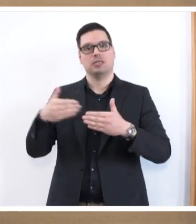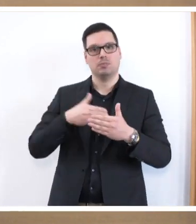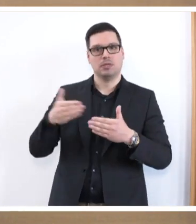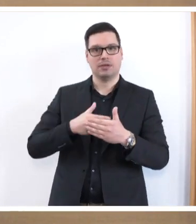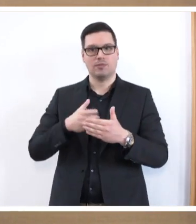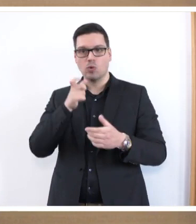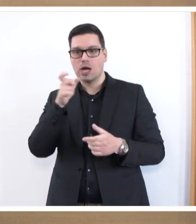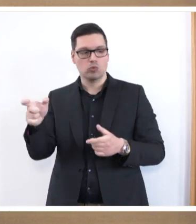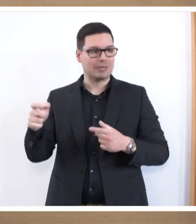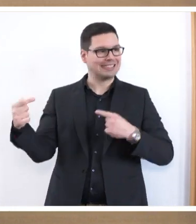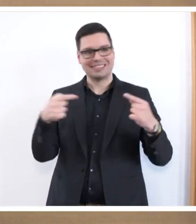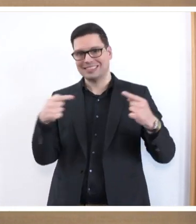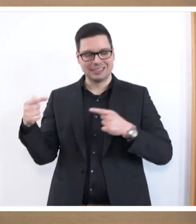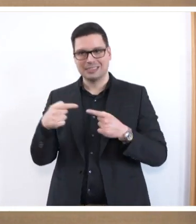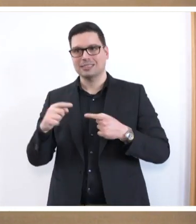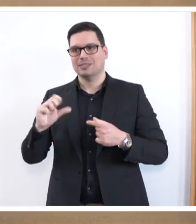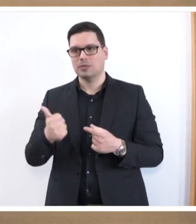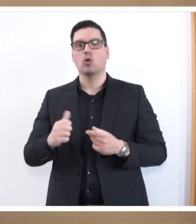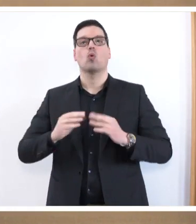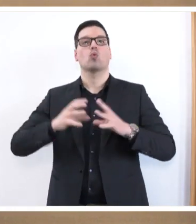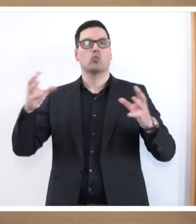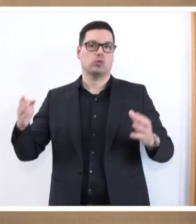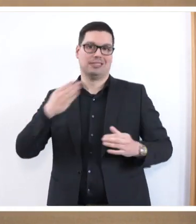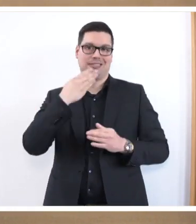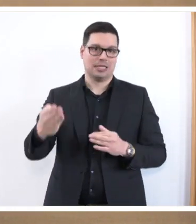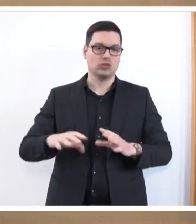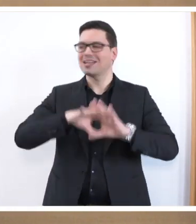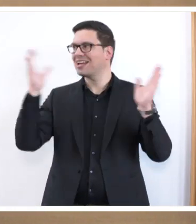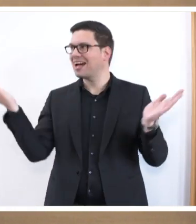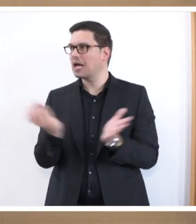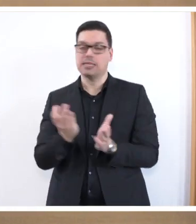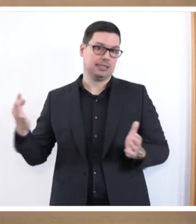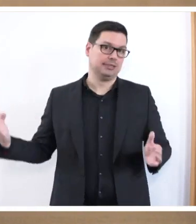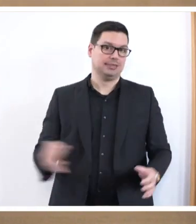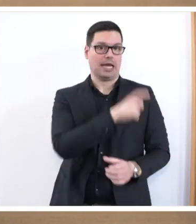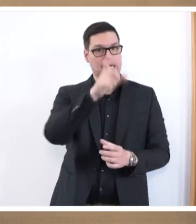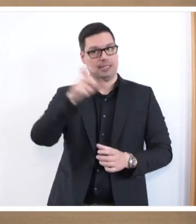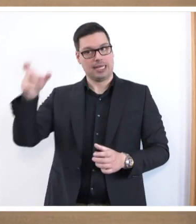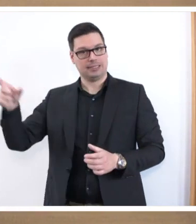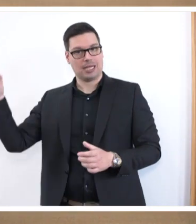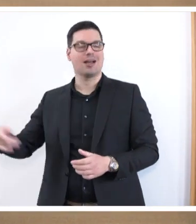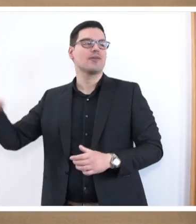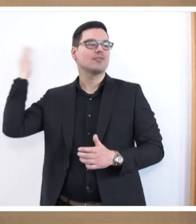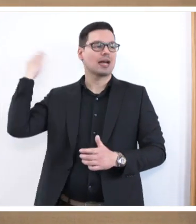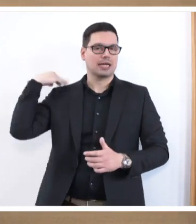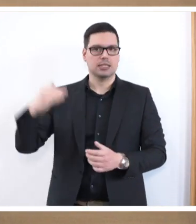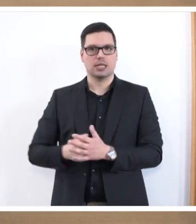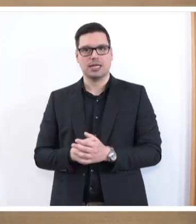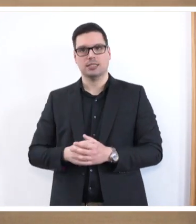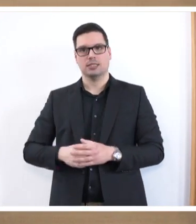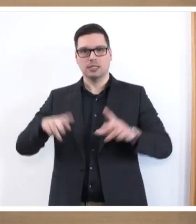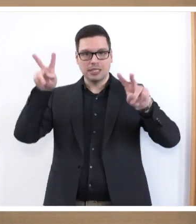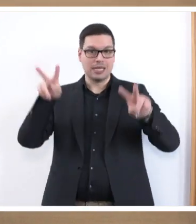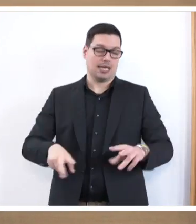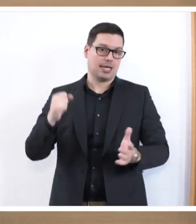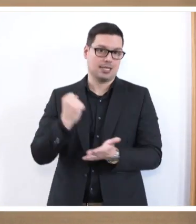Argumenten auseinandersetzen, zunächst einmal ein großes Dankeschön an alle Saarländerinnen und Saarländer, die sich in der Vergangenheit ehrenamtlich